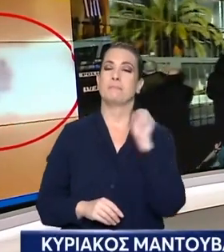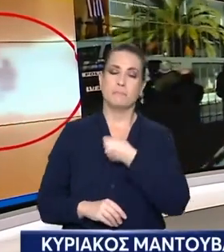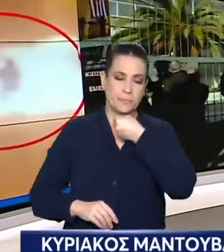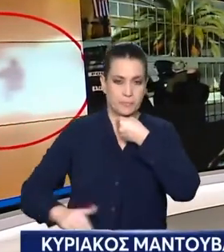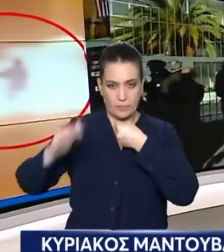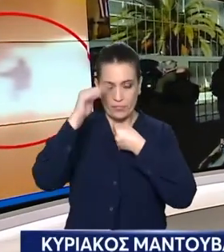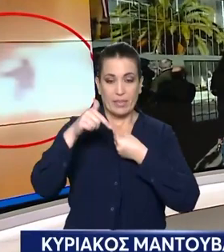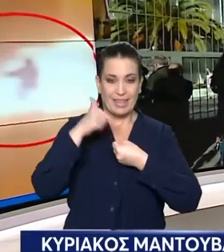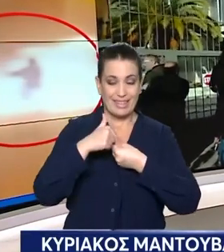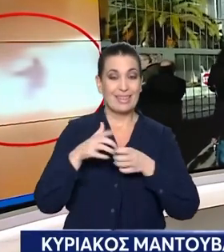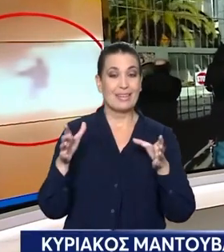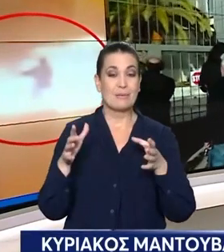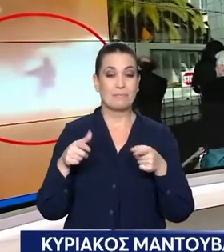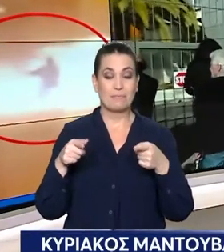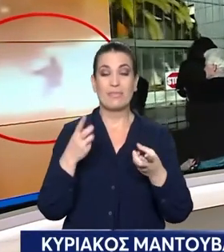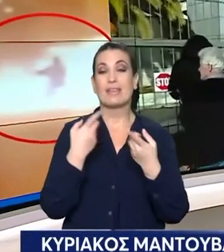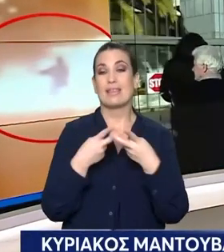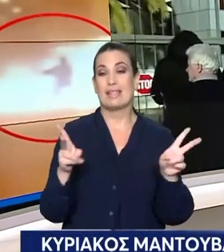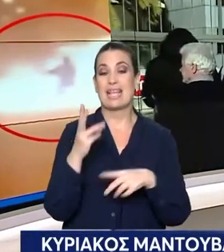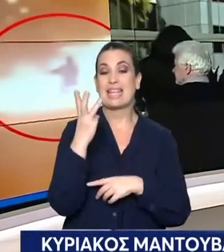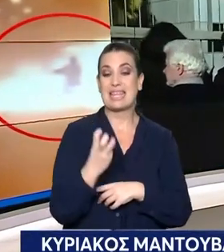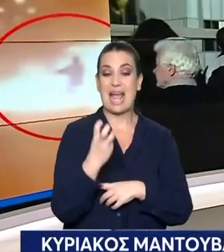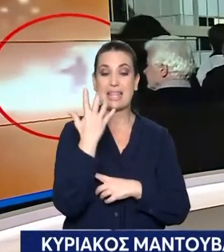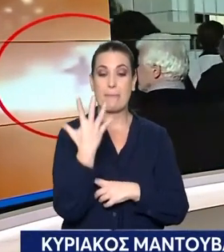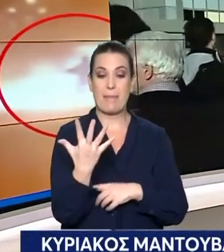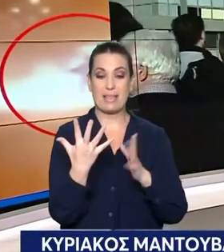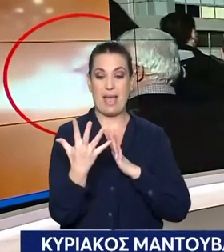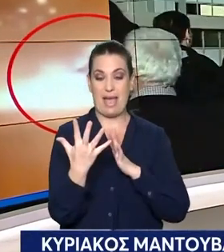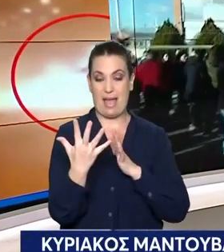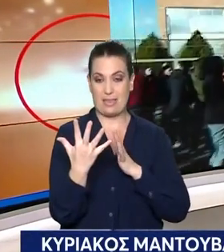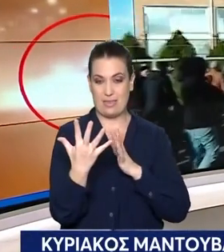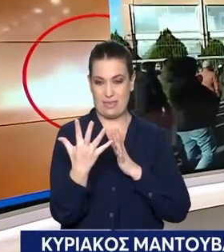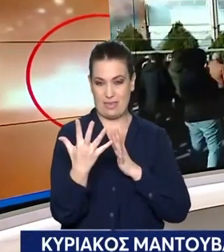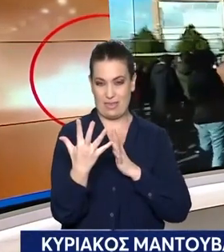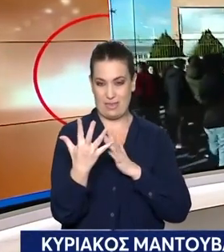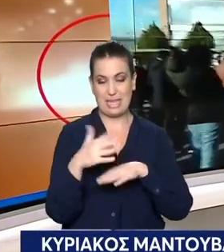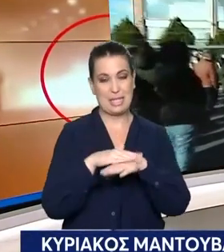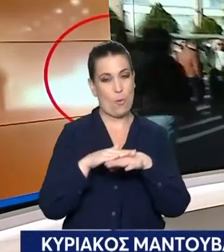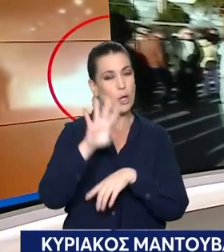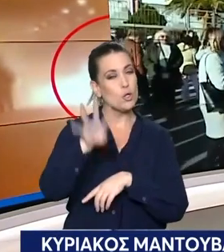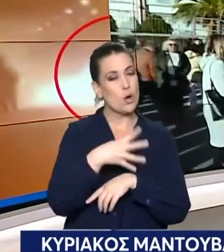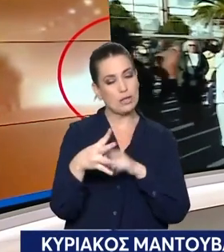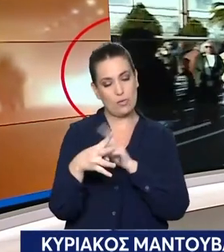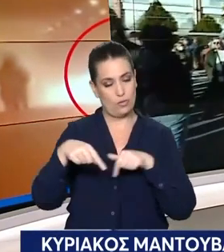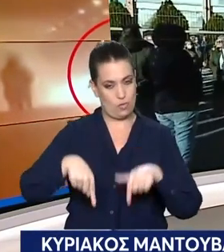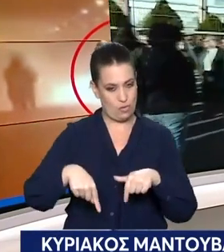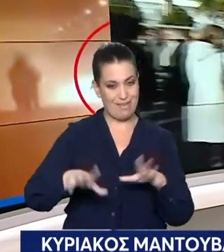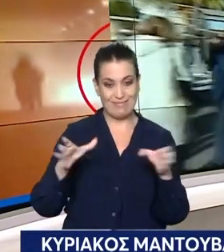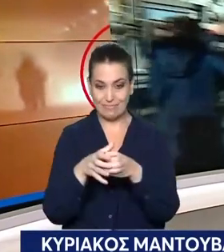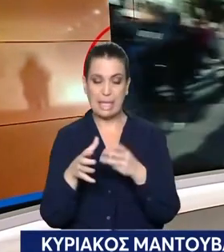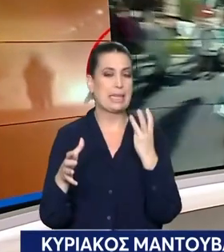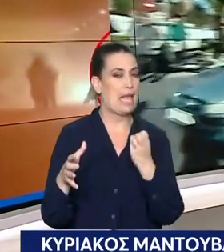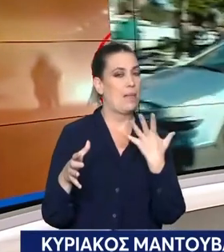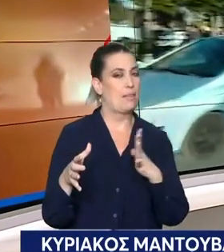που προσήχθησαν εχθές το βράδυ αφέθηκαν ελεύθερα, έπεσαν στις αγκαλιές συγγενών και φίλων τους και πλέον κατευθύνονται προς τα σπίτια τους. Υπήρχε